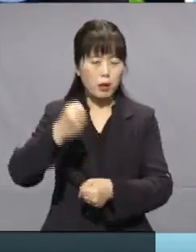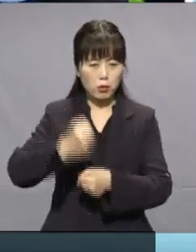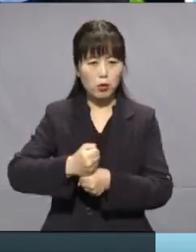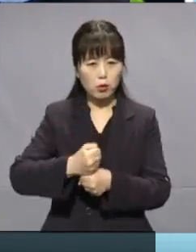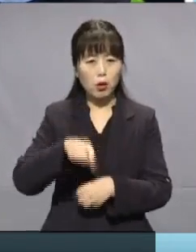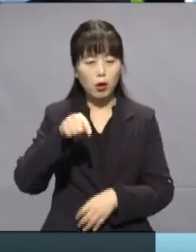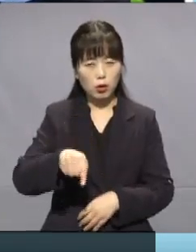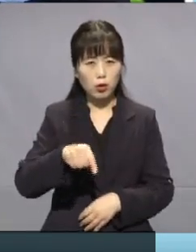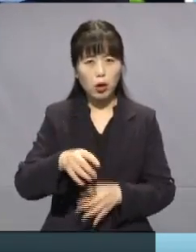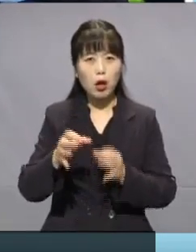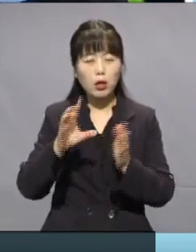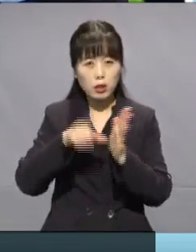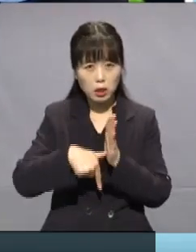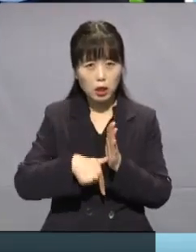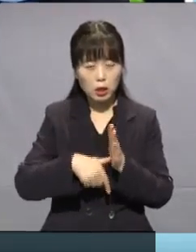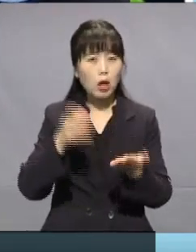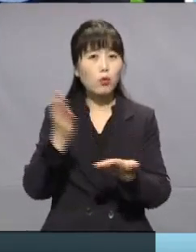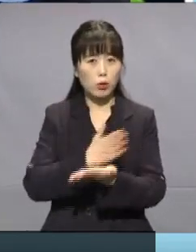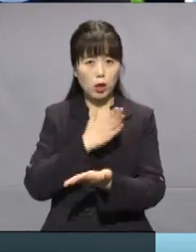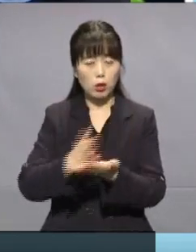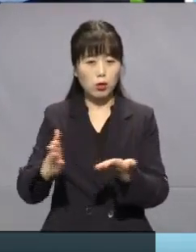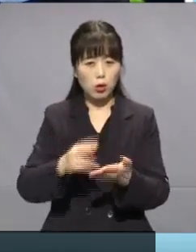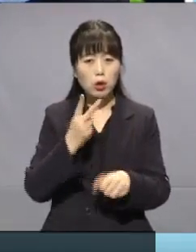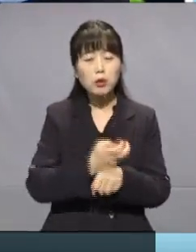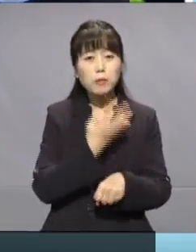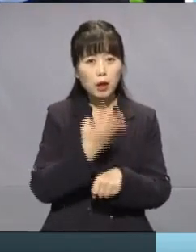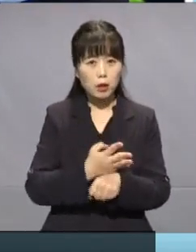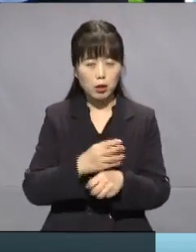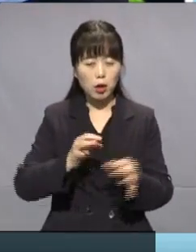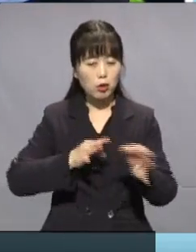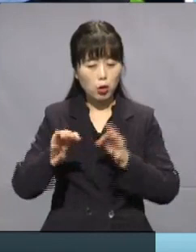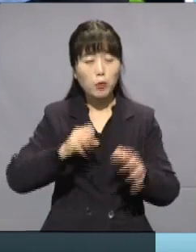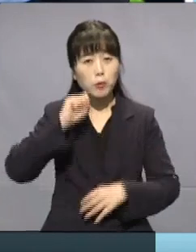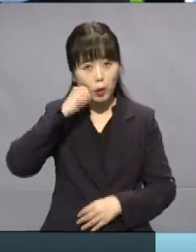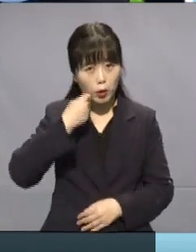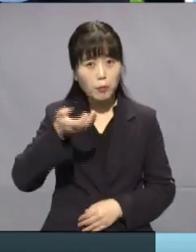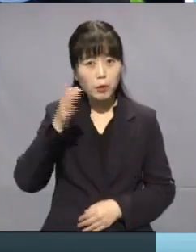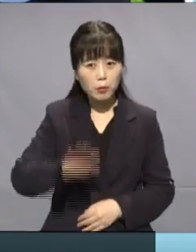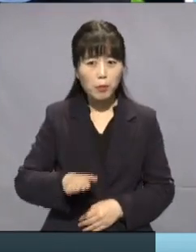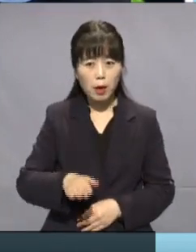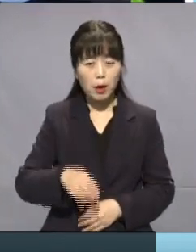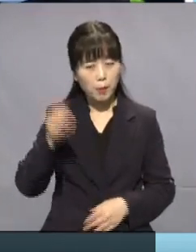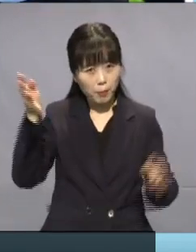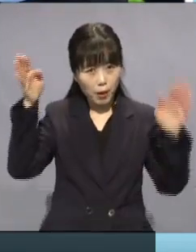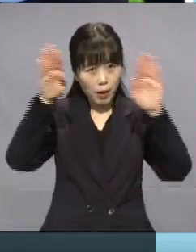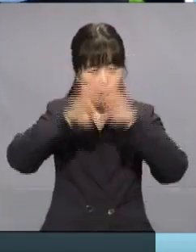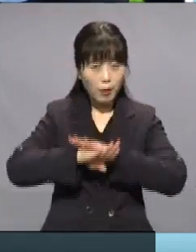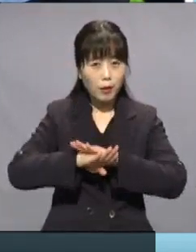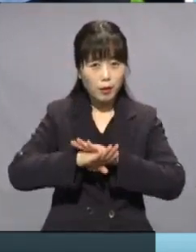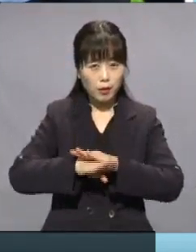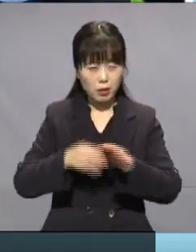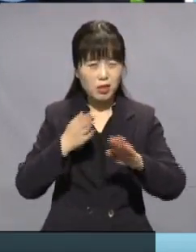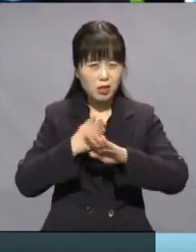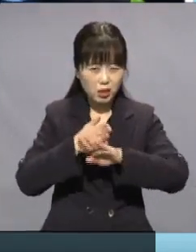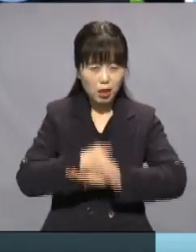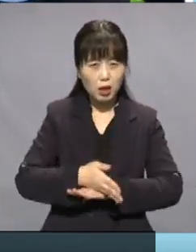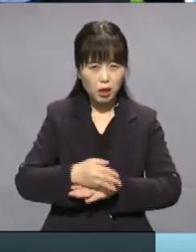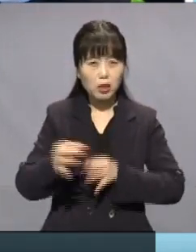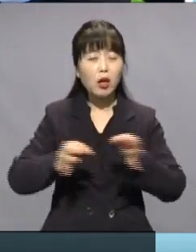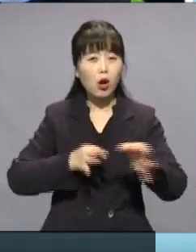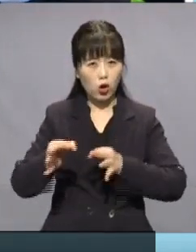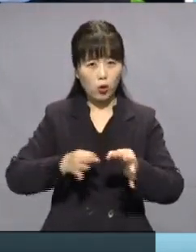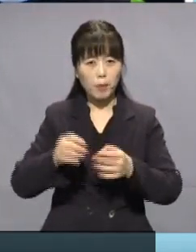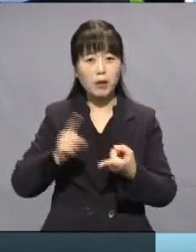그걸 갖다가 시간당으로 나눠서 가령 뭐 24시간 영업은 그렇다라고 하더라도 좀 밤늦게까지 영업할 수 있는 분위기들 이런